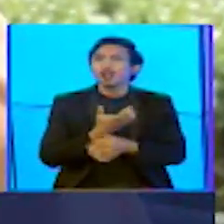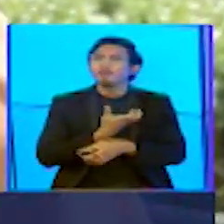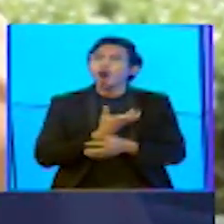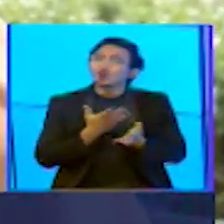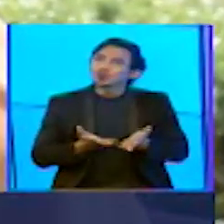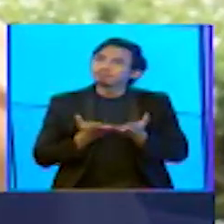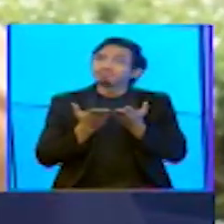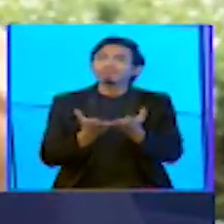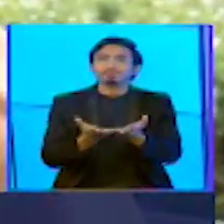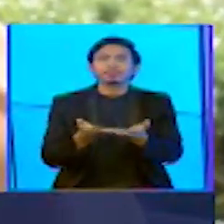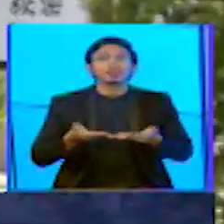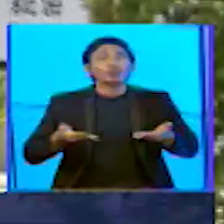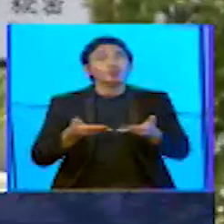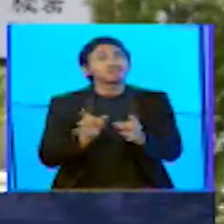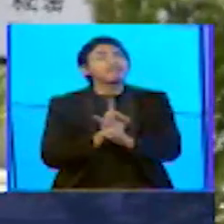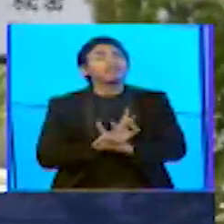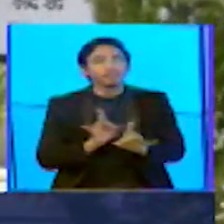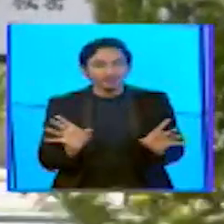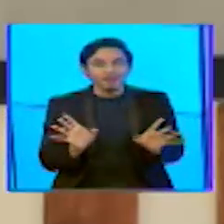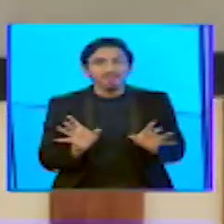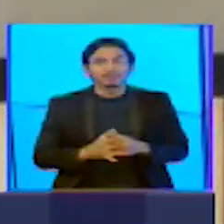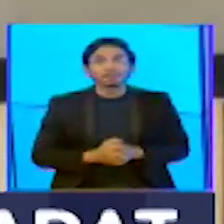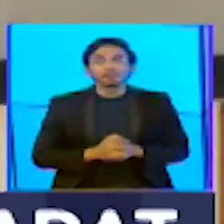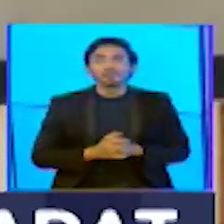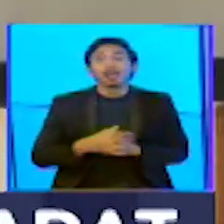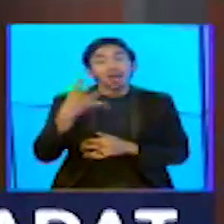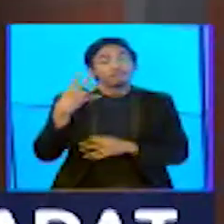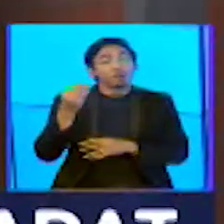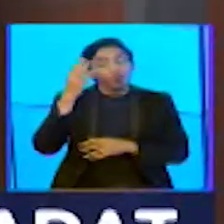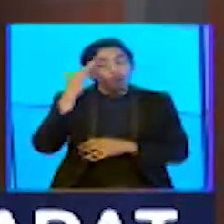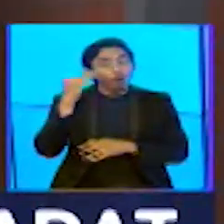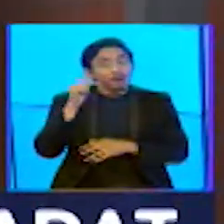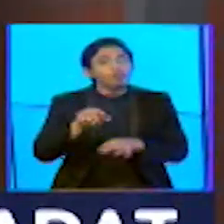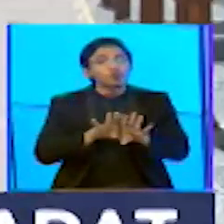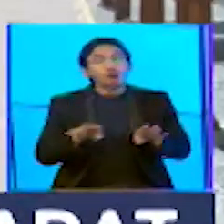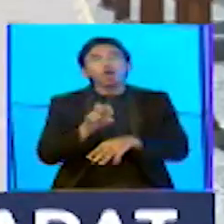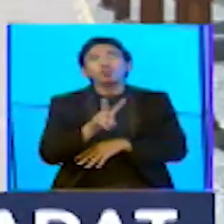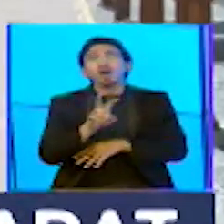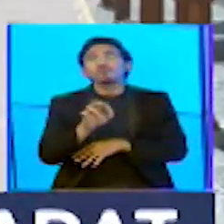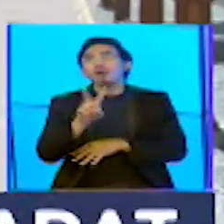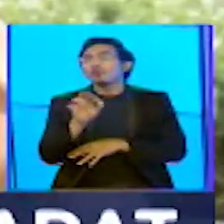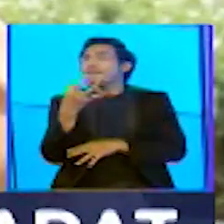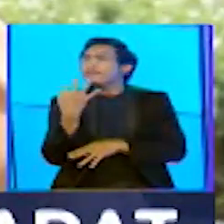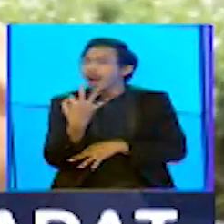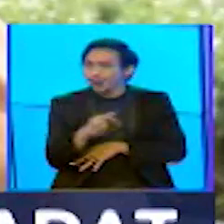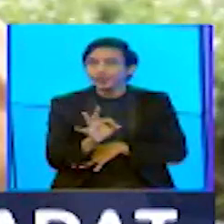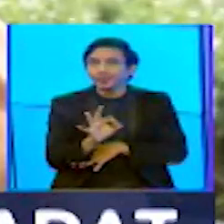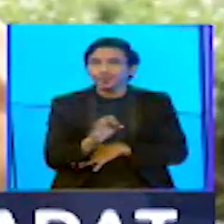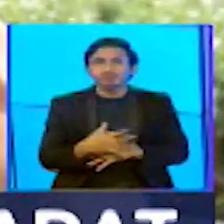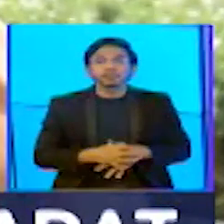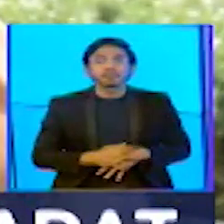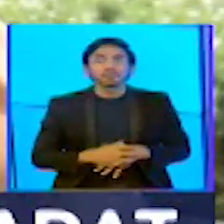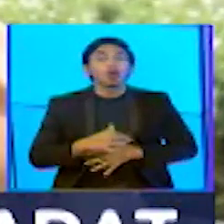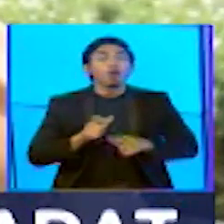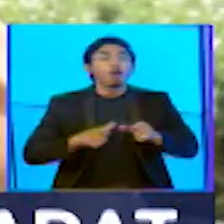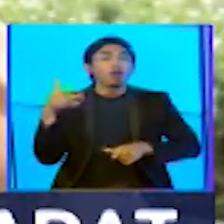aja sama masyarakat. Kalau Kampung Korea itu baru buka Juni 2020 waktu new normal. Kunjungannya lumayan sih,